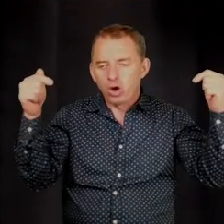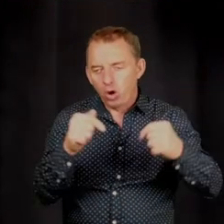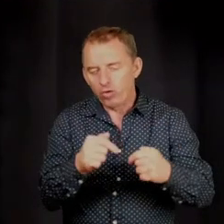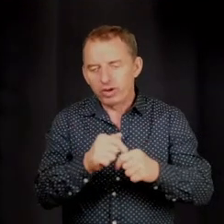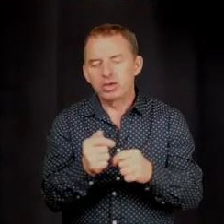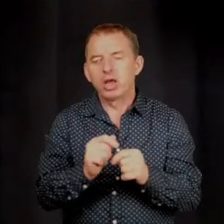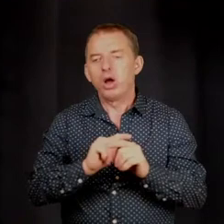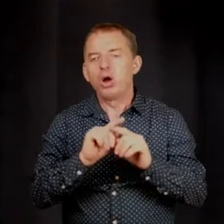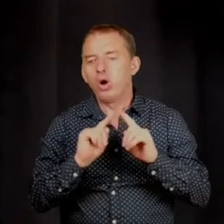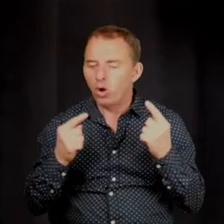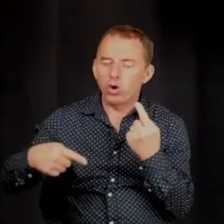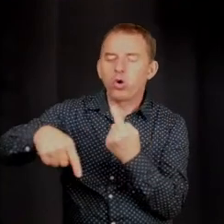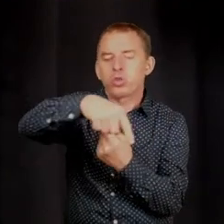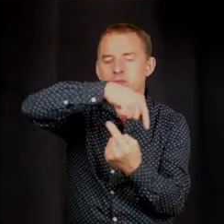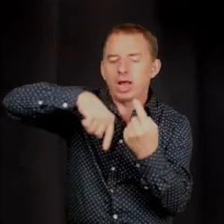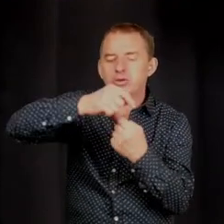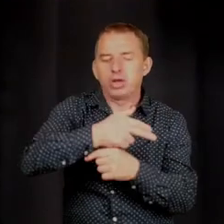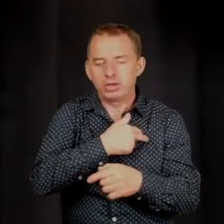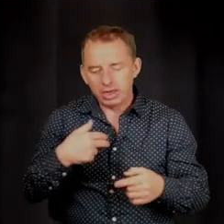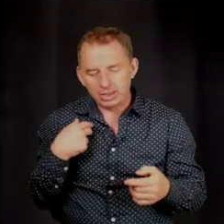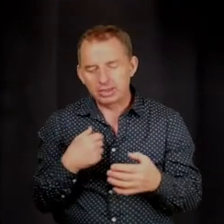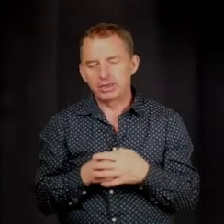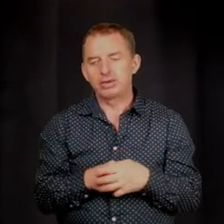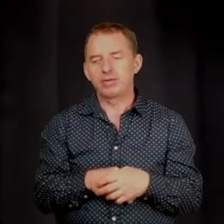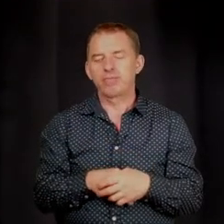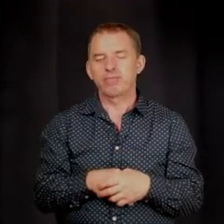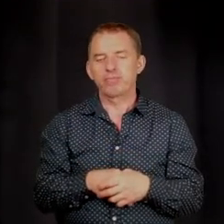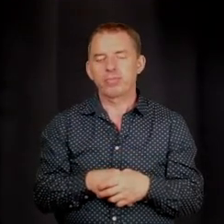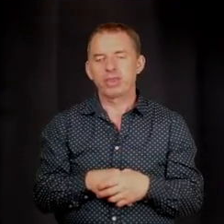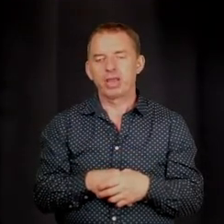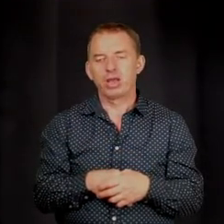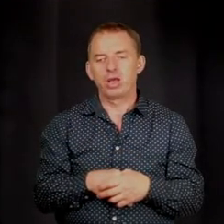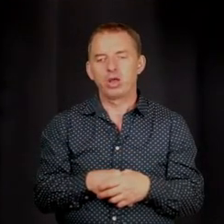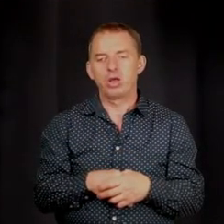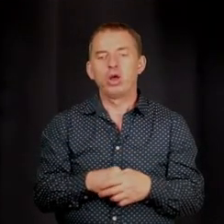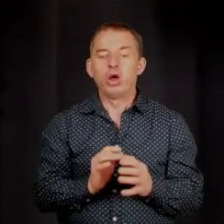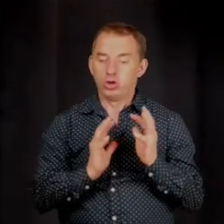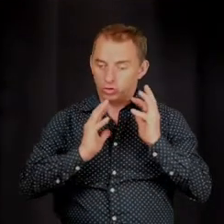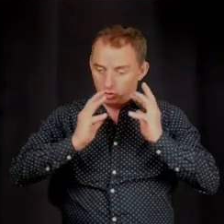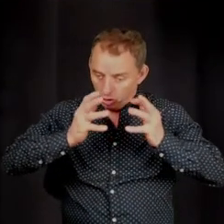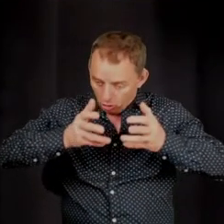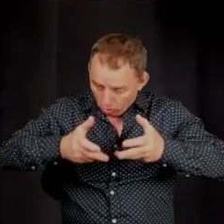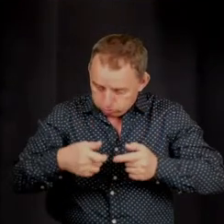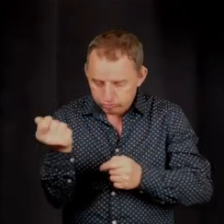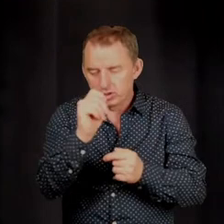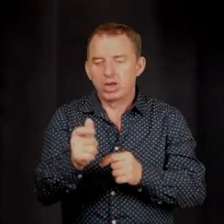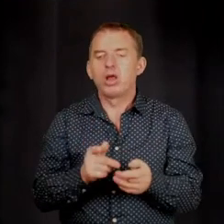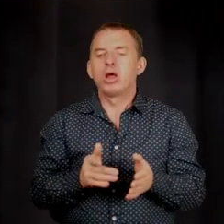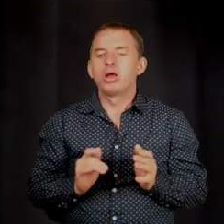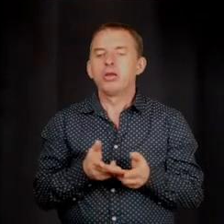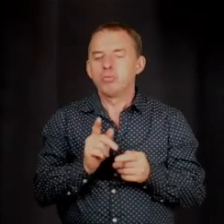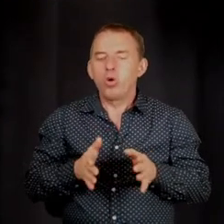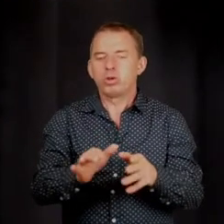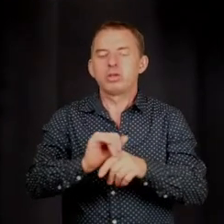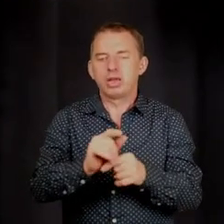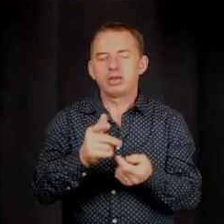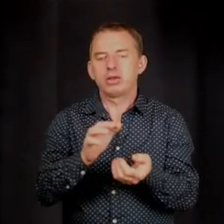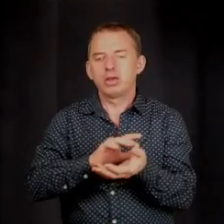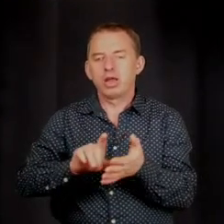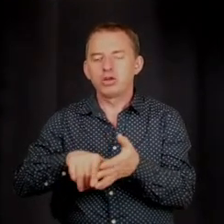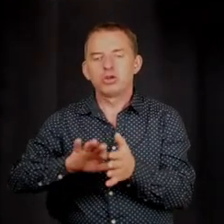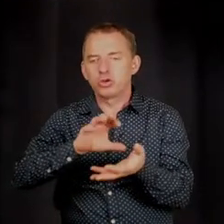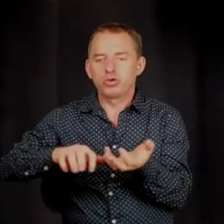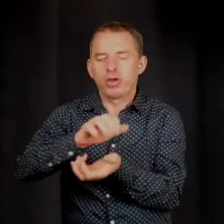nas. The tanks may roll in the streets. Czołgi mogą jeździć po ulicach naszych miast. Missiles may destroy